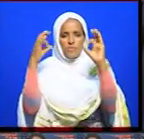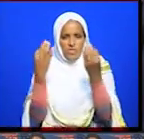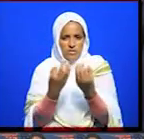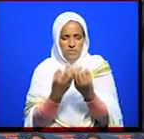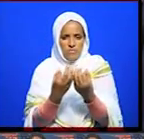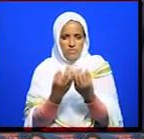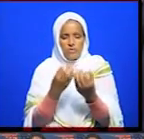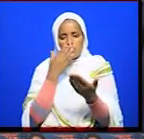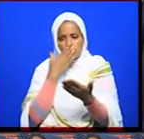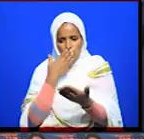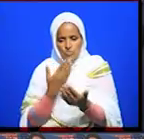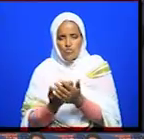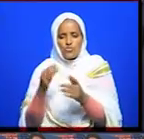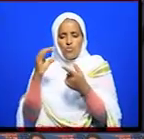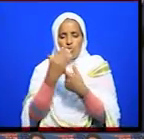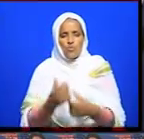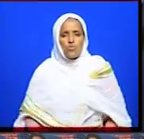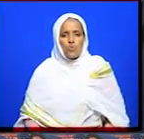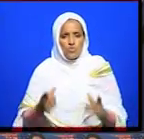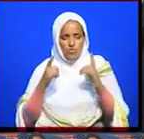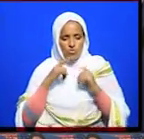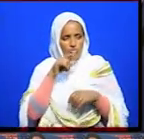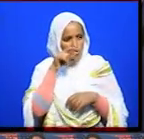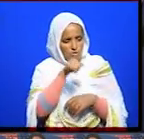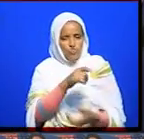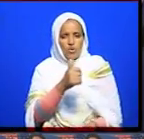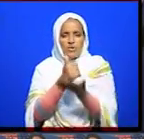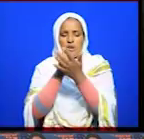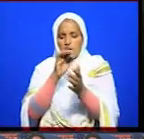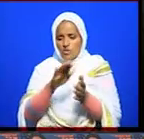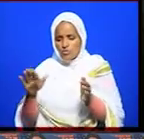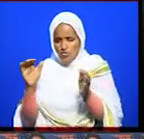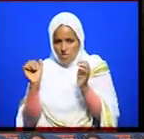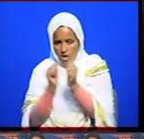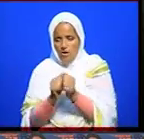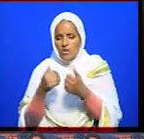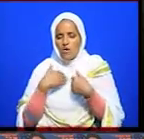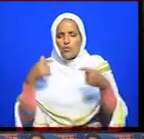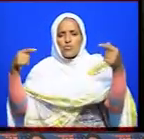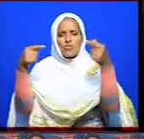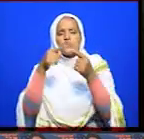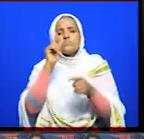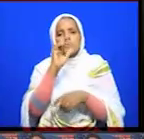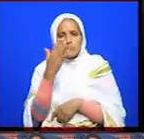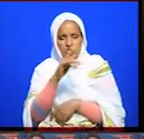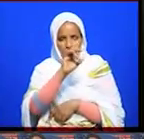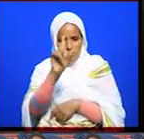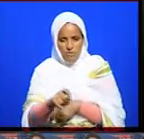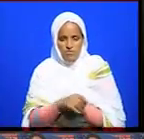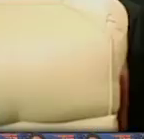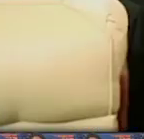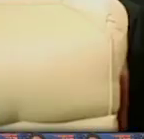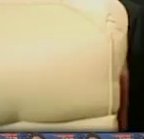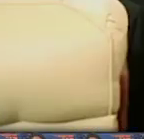ኦርቶዶክሳዊ ቤተሰብ ጥሩ ሆኖ እንዲኖር እንደው የእርሶ እገዛ ከልጆቹት ጋር ያለው ግንኙነት ምንድን ነው የሚመስለው?